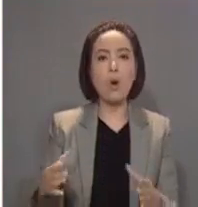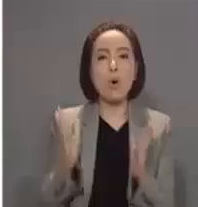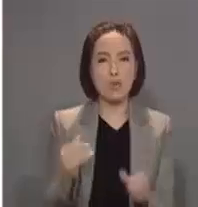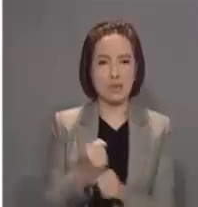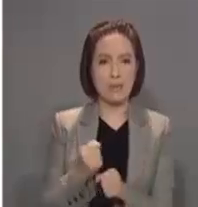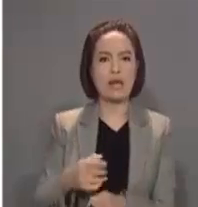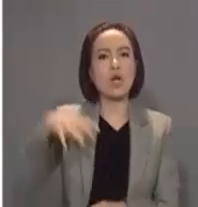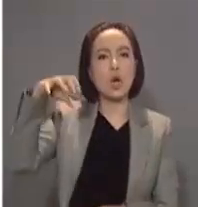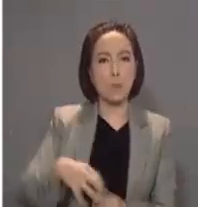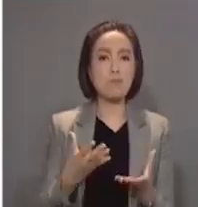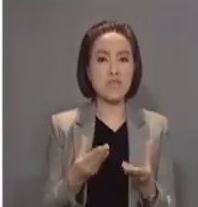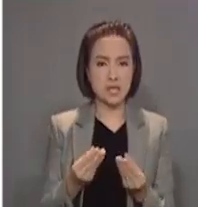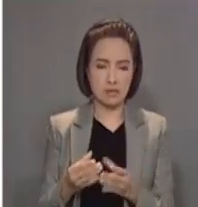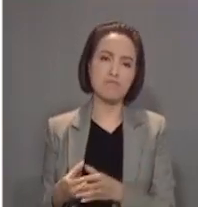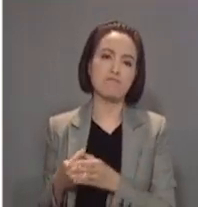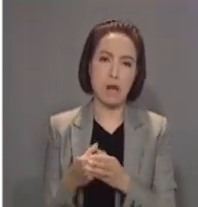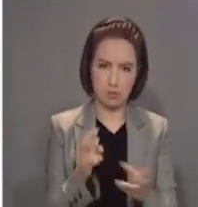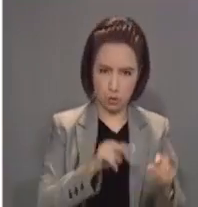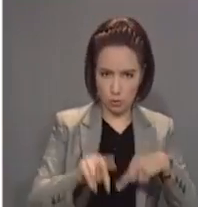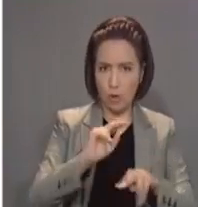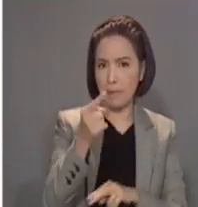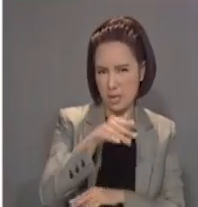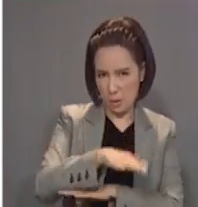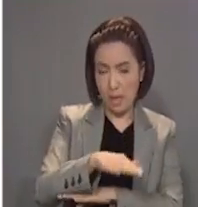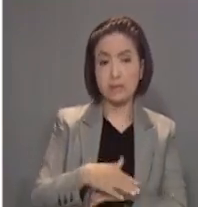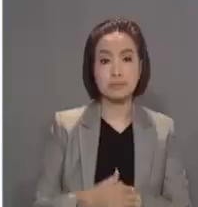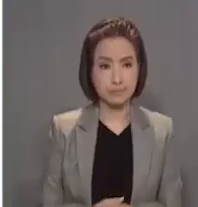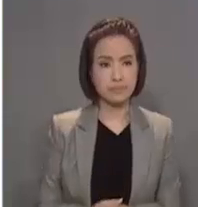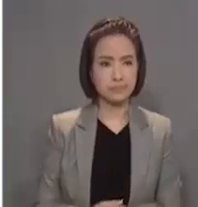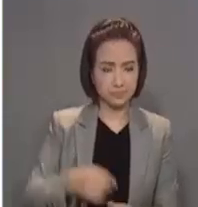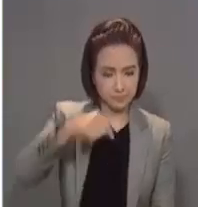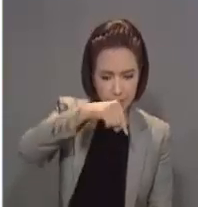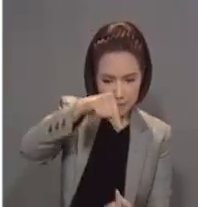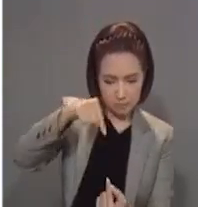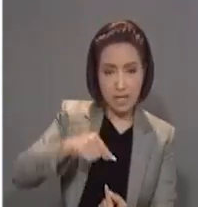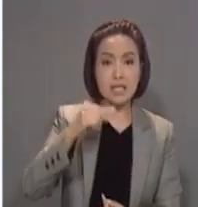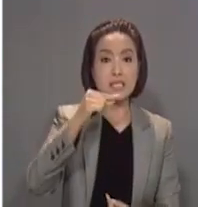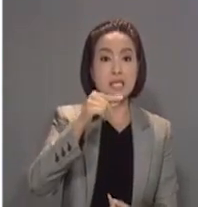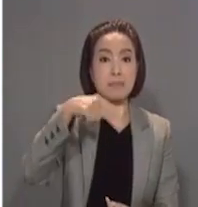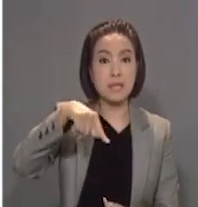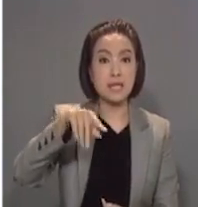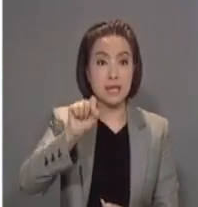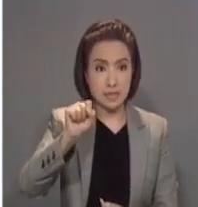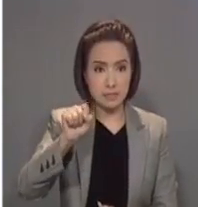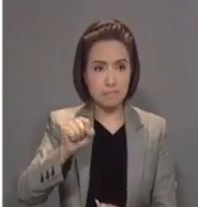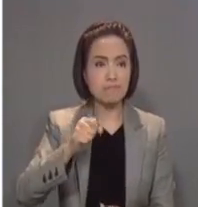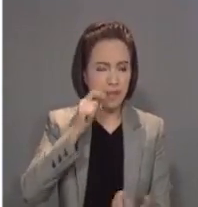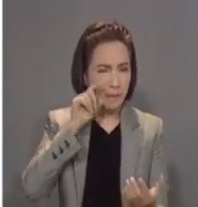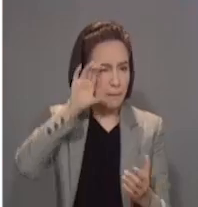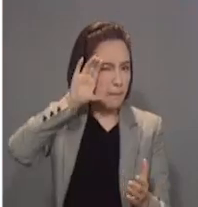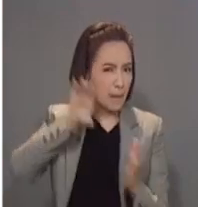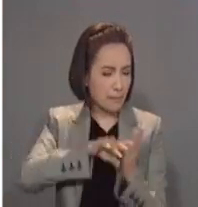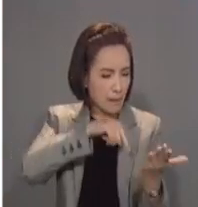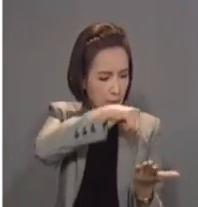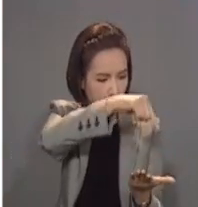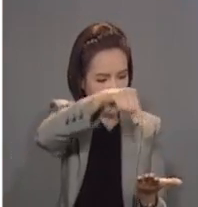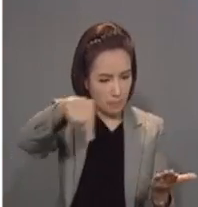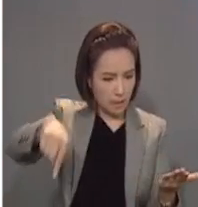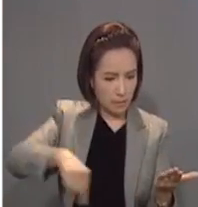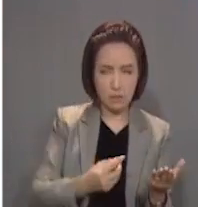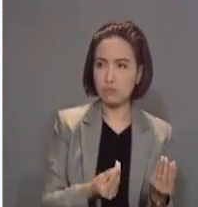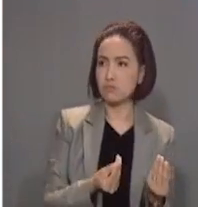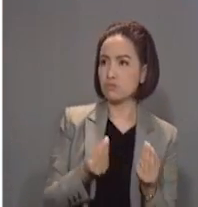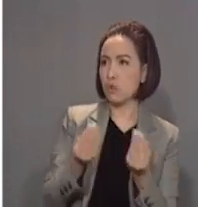โดยหลังจากจับพิกัด GPS แล้วได้นำพิกัดมาขึ้นรูปแปลงนะครับส่งให้ผู้บังคับบัญชาพิ